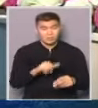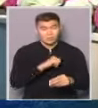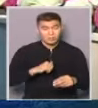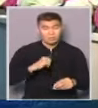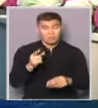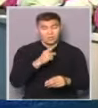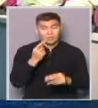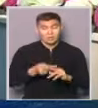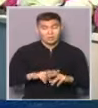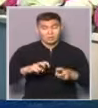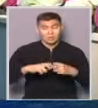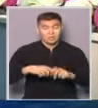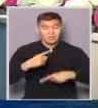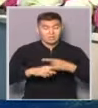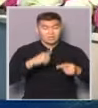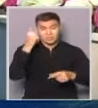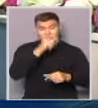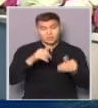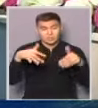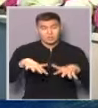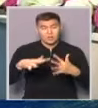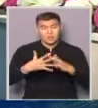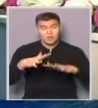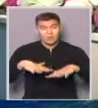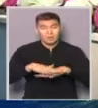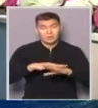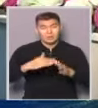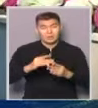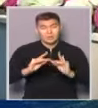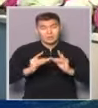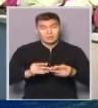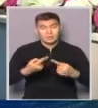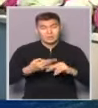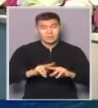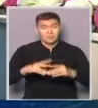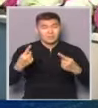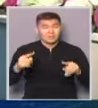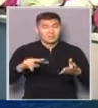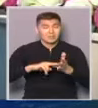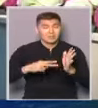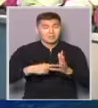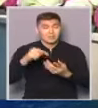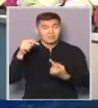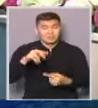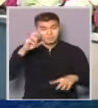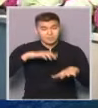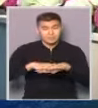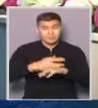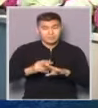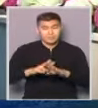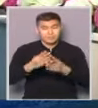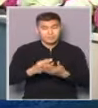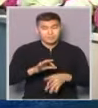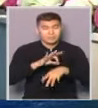айтқандай, осы мәселені келесі жылы ауыл ел бесігі бағдарламасында, немесе басқа мемлекеттік бағдарламасының